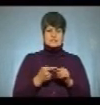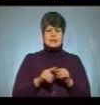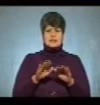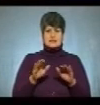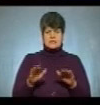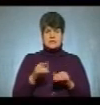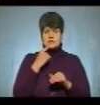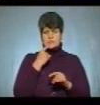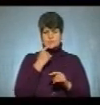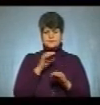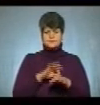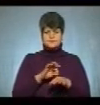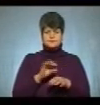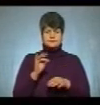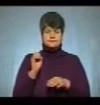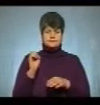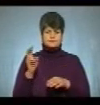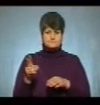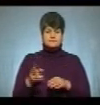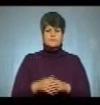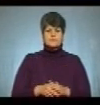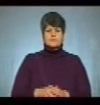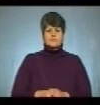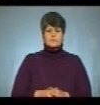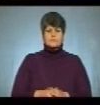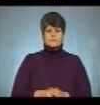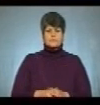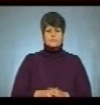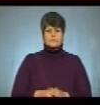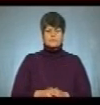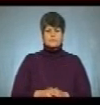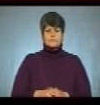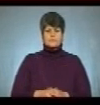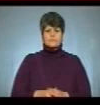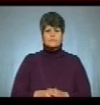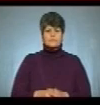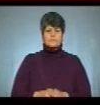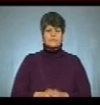Про це повідомив керівник обласного управління охорони здоров'я Володимир Бугайчук.